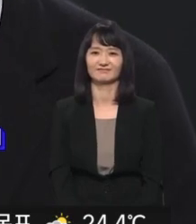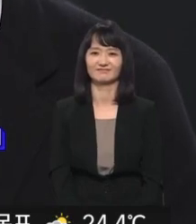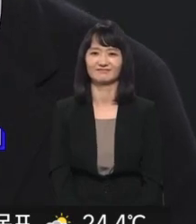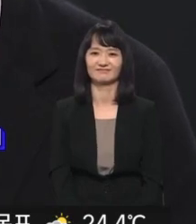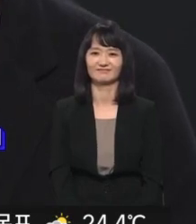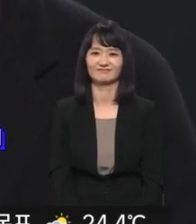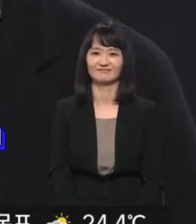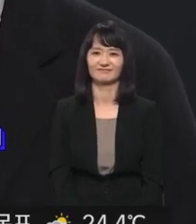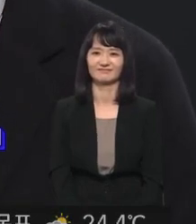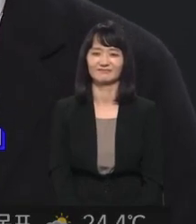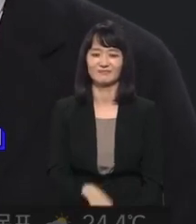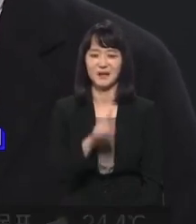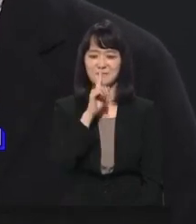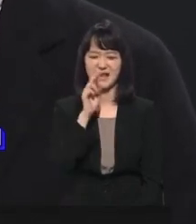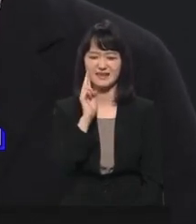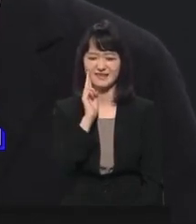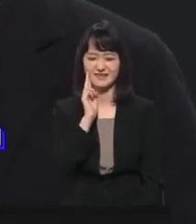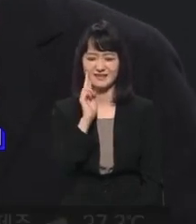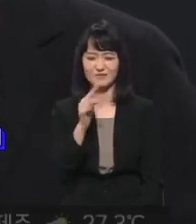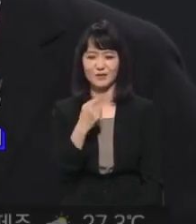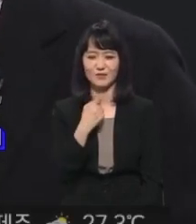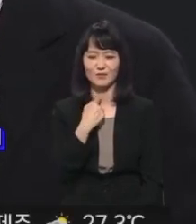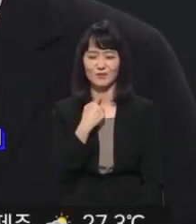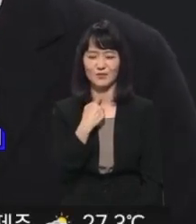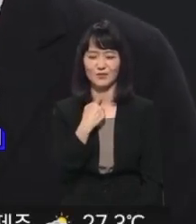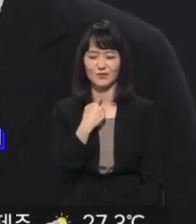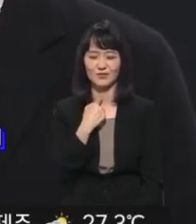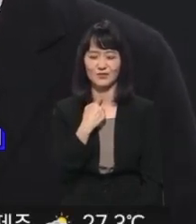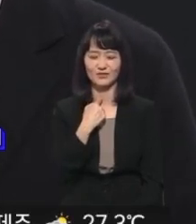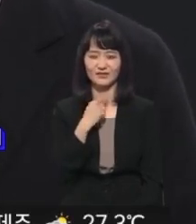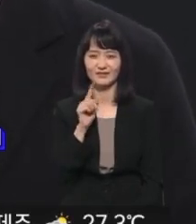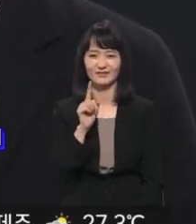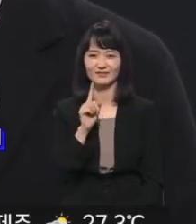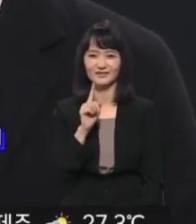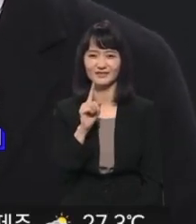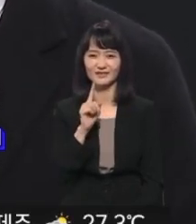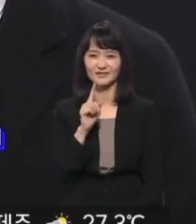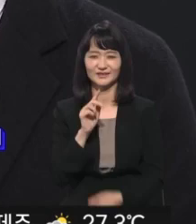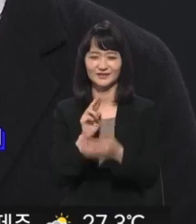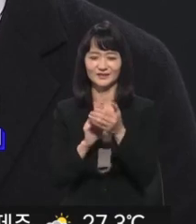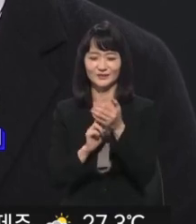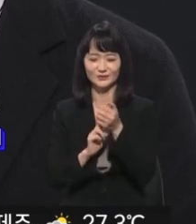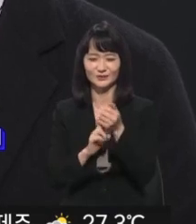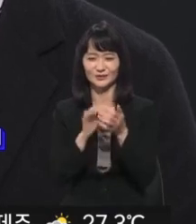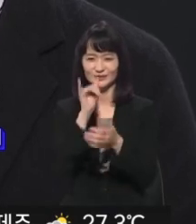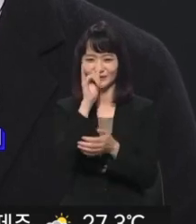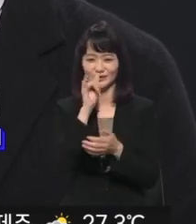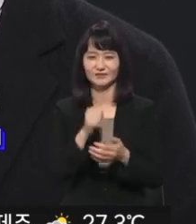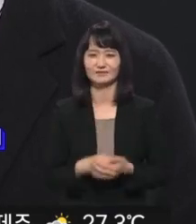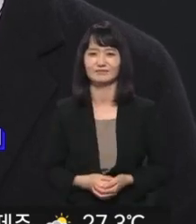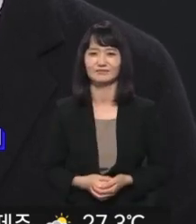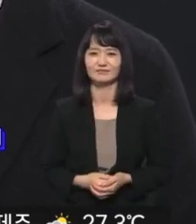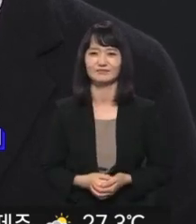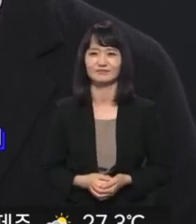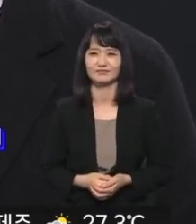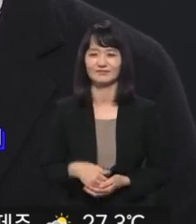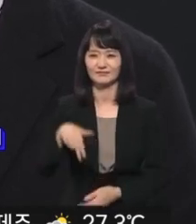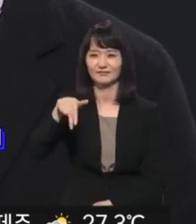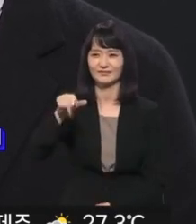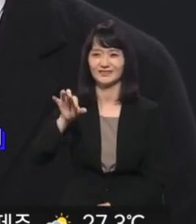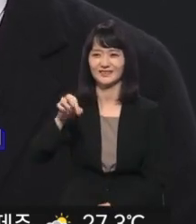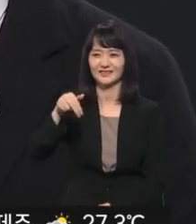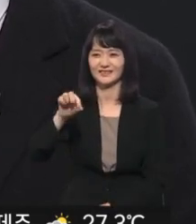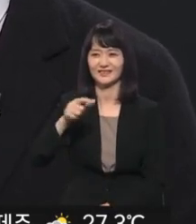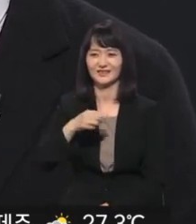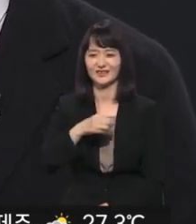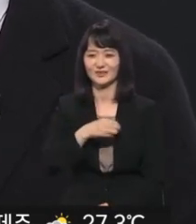아요 반비례하는 차는 혁신 위원회가 장애아 아이 자서 아무 말도 하지 않습니다 부터 그래서 제가 영어를 의지를 계속 모니터링을 하더라 내가